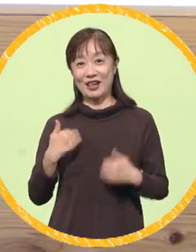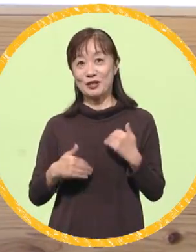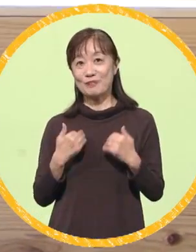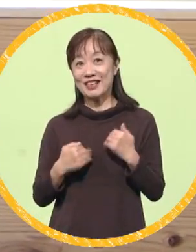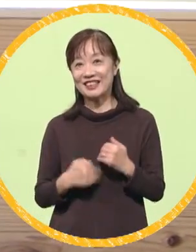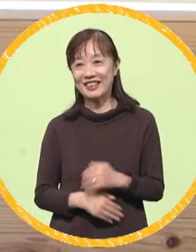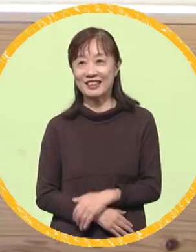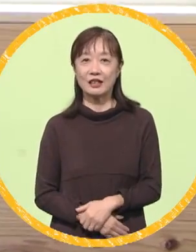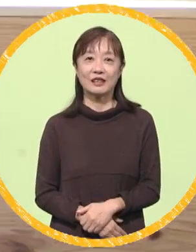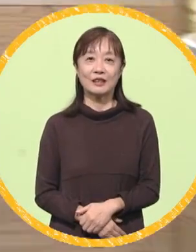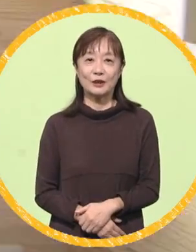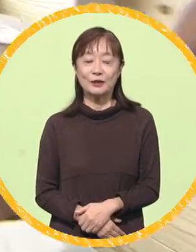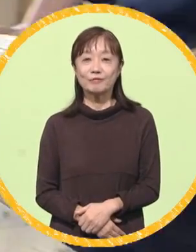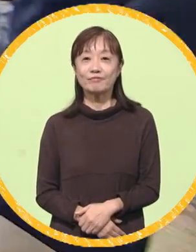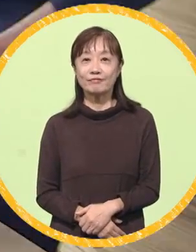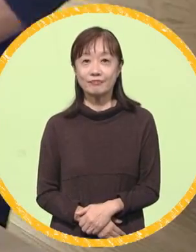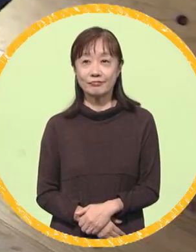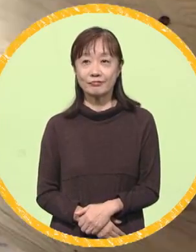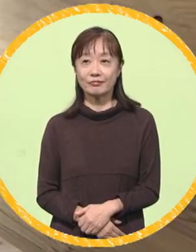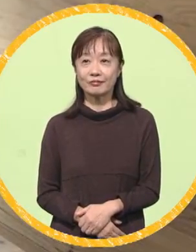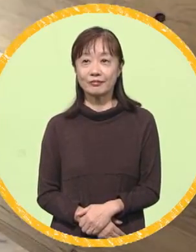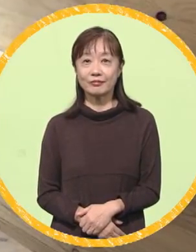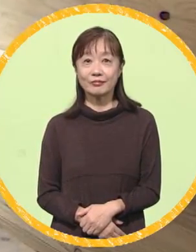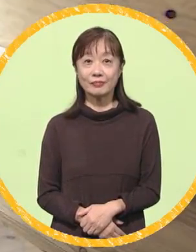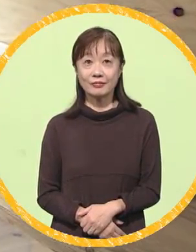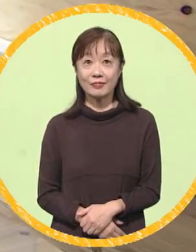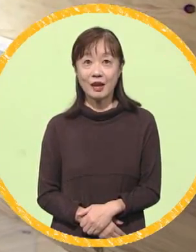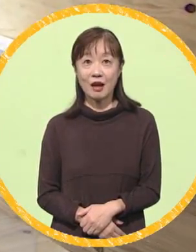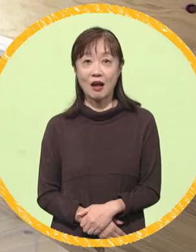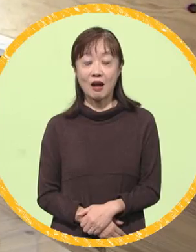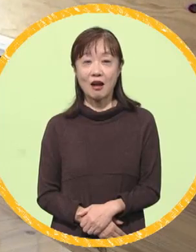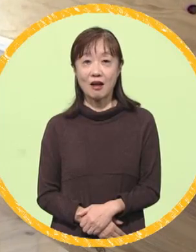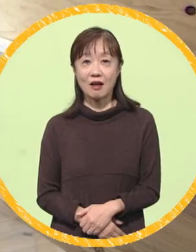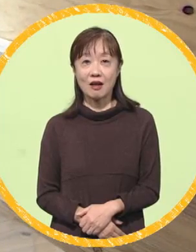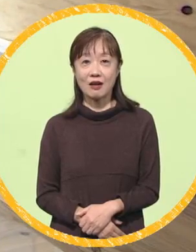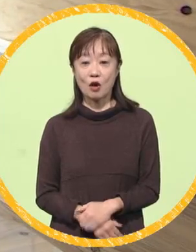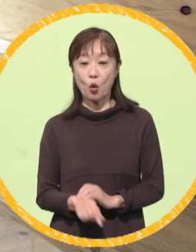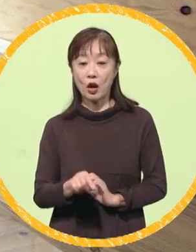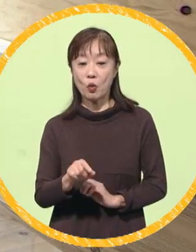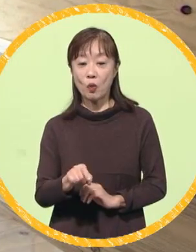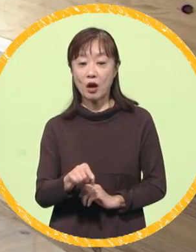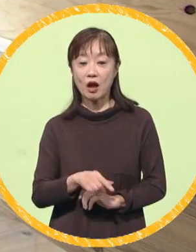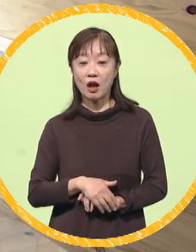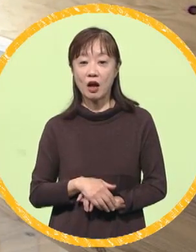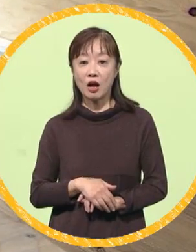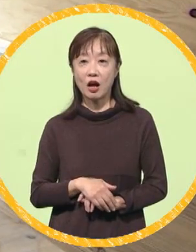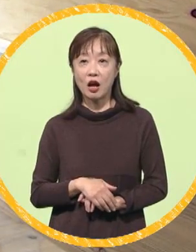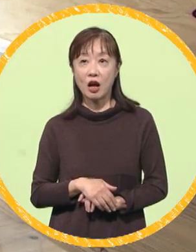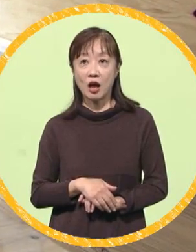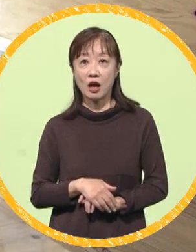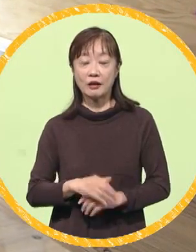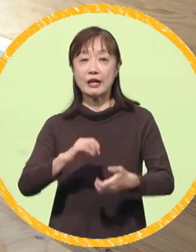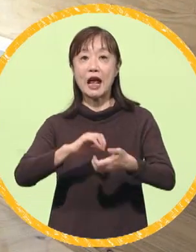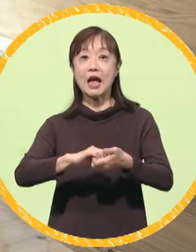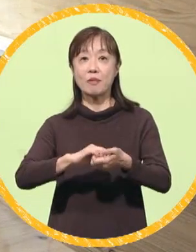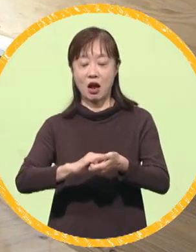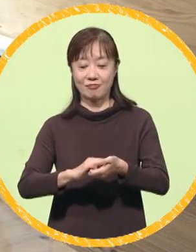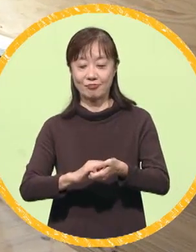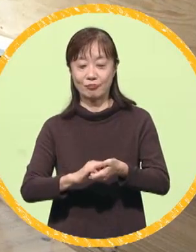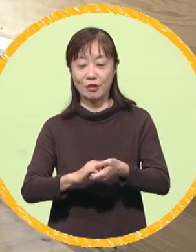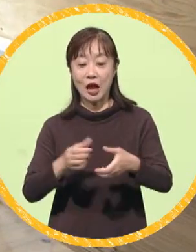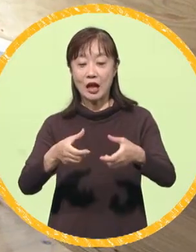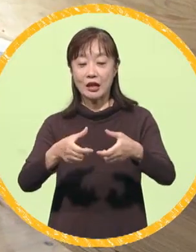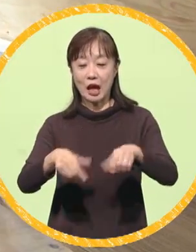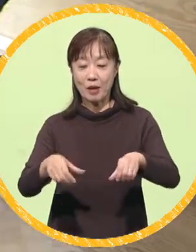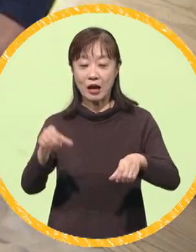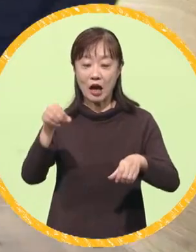ですね。 お待たせしました。 はい、あ、これはもしかして、はい、 ド定番卵かけご